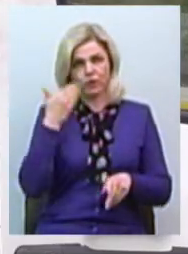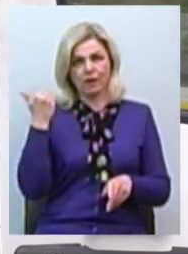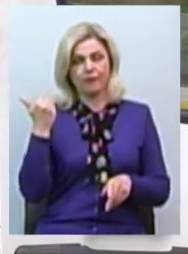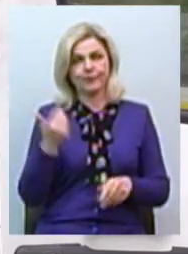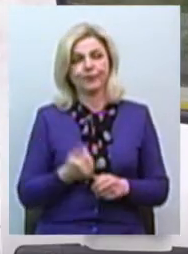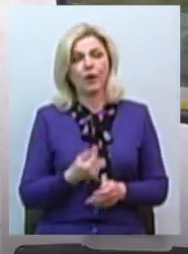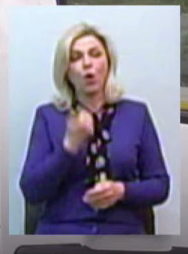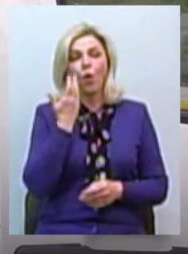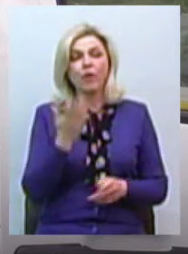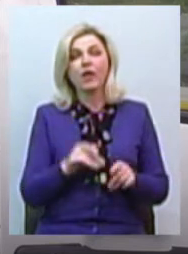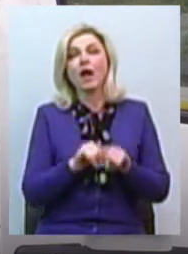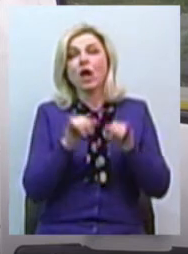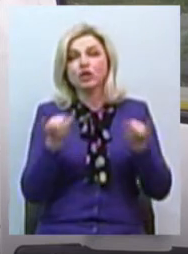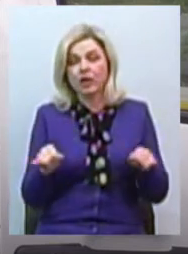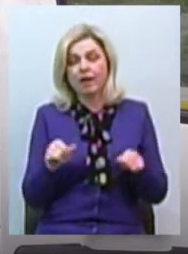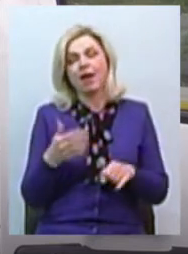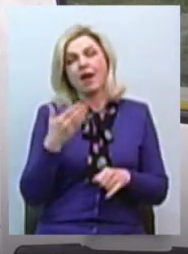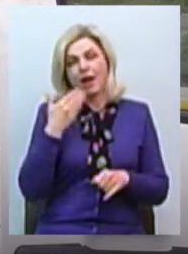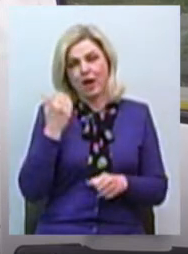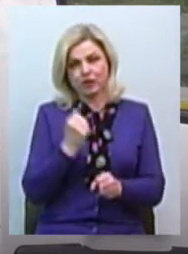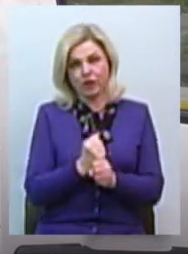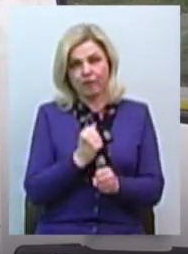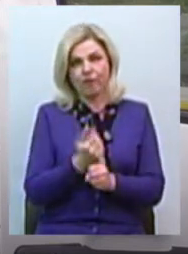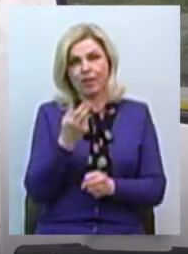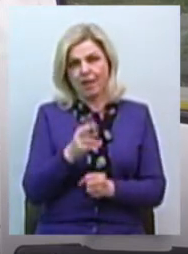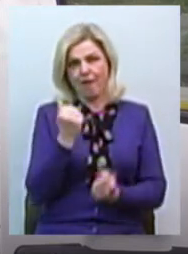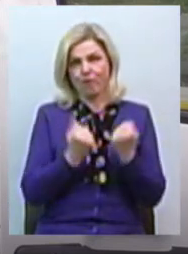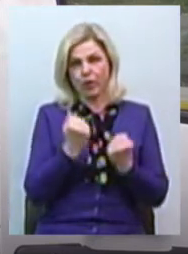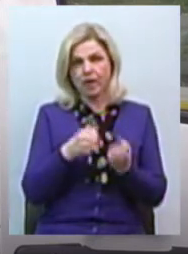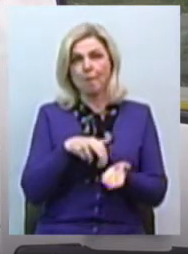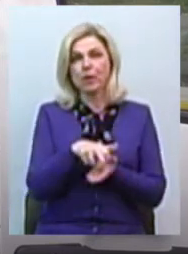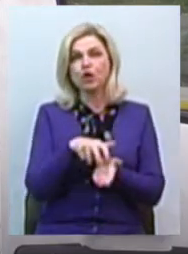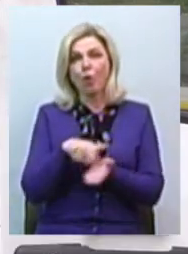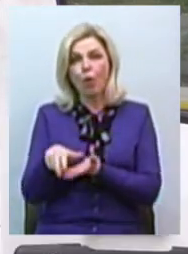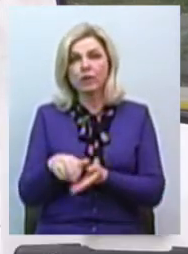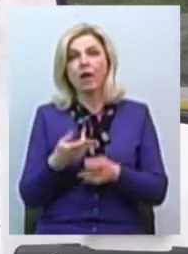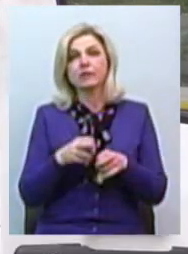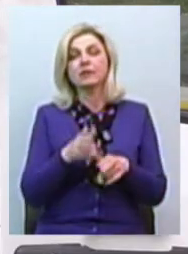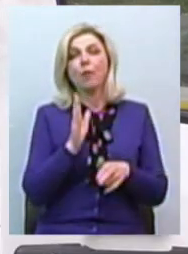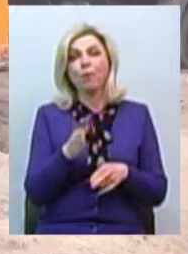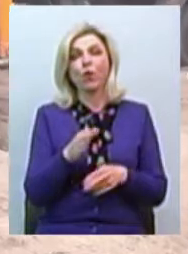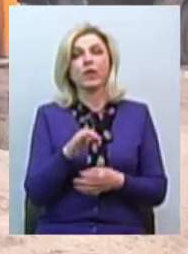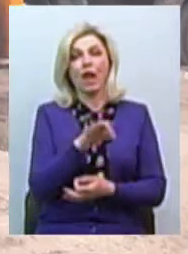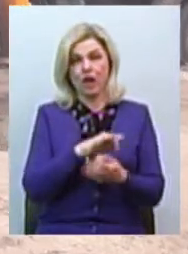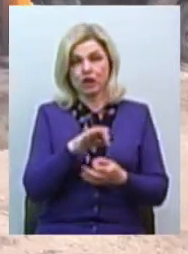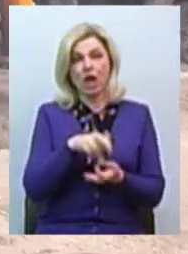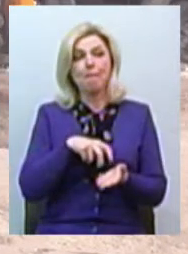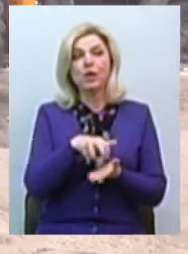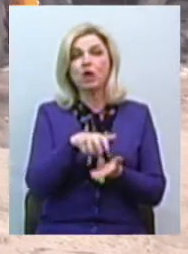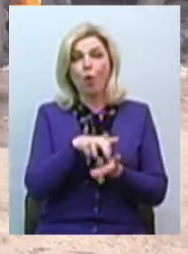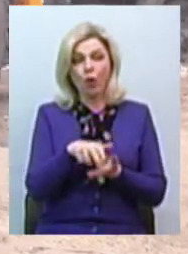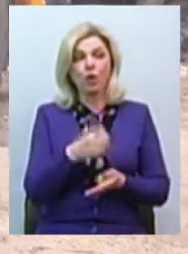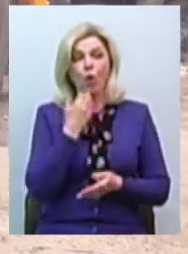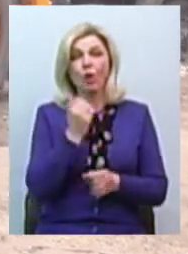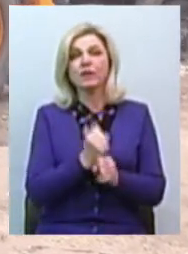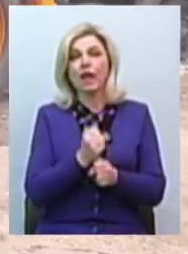розвантажити. Коли розширюють, це легше для водіїв, пішоходів. Це буде зайвий пішохідний перехід. Коли робиться